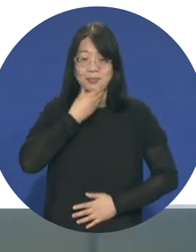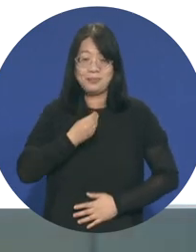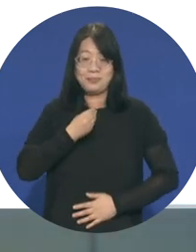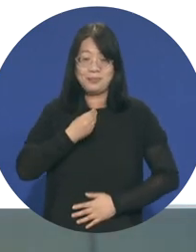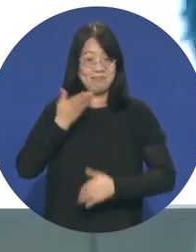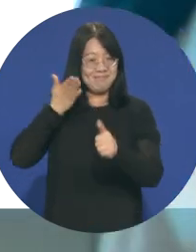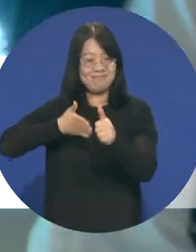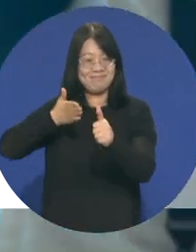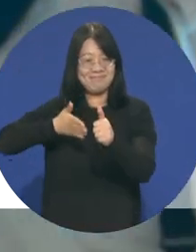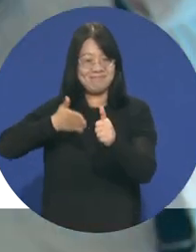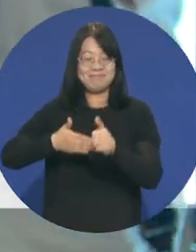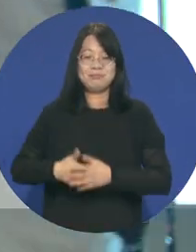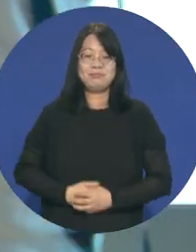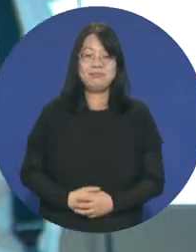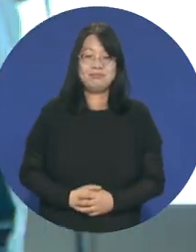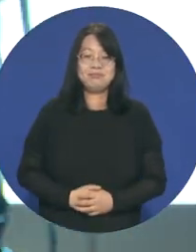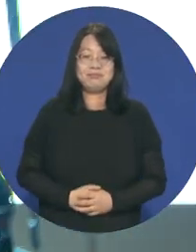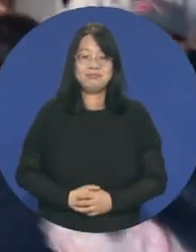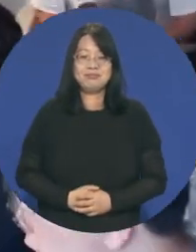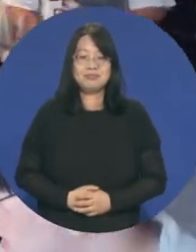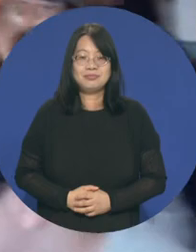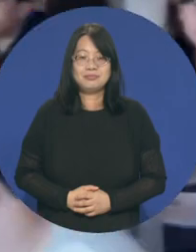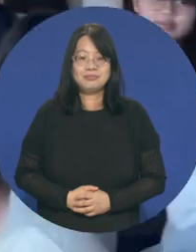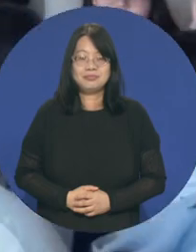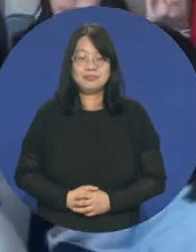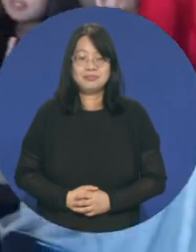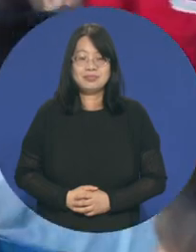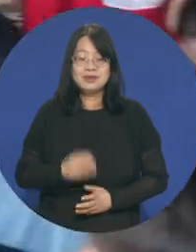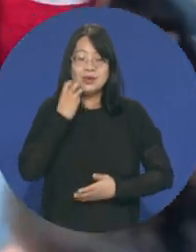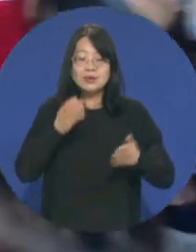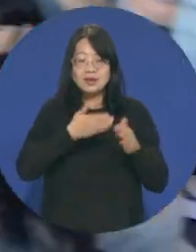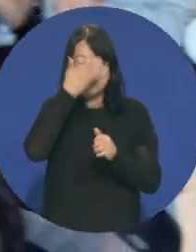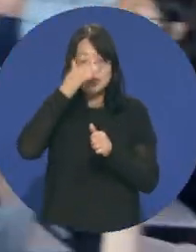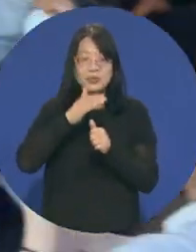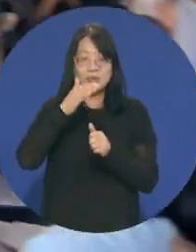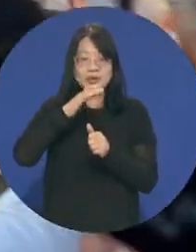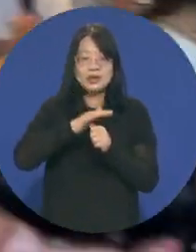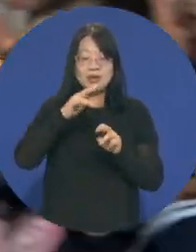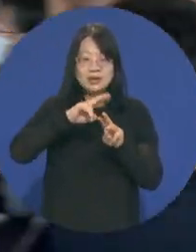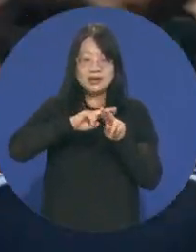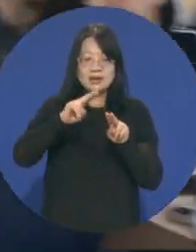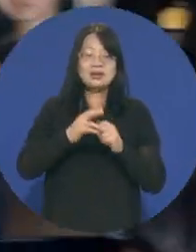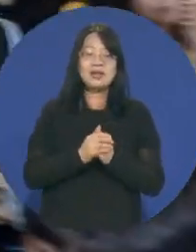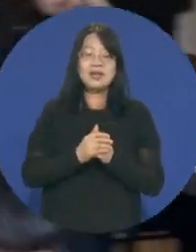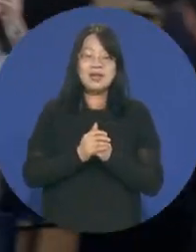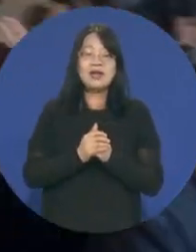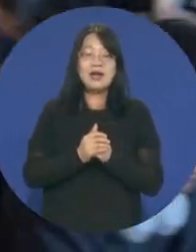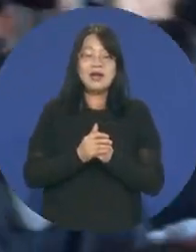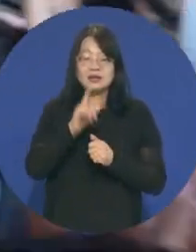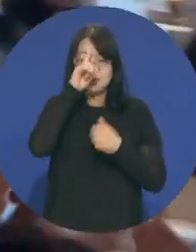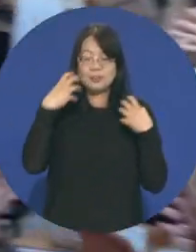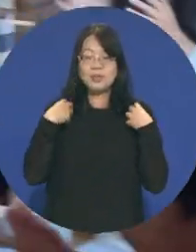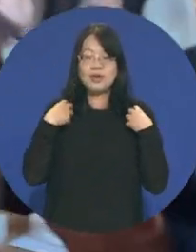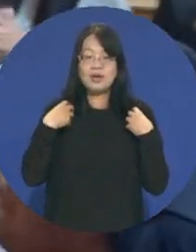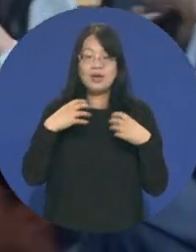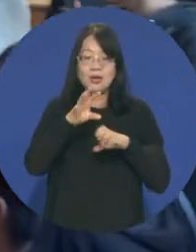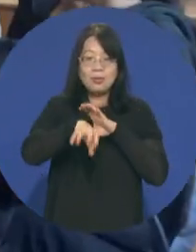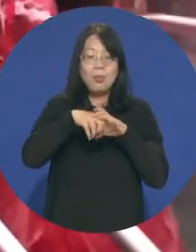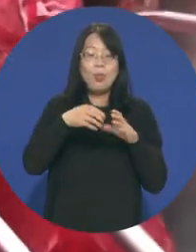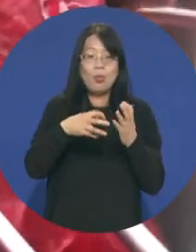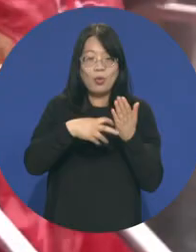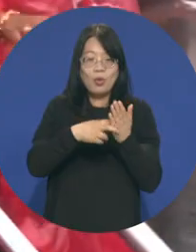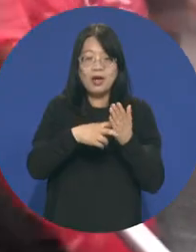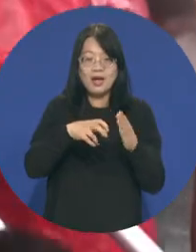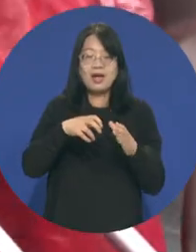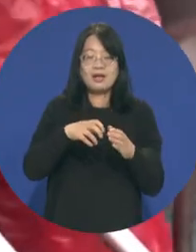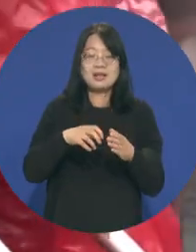하루하루가 행복했으면 좋겠습니다. 경기 청소년 사다리는 정부의 복권기금 사업을 통해 해외 연수를 지원하는